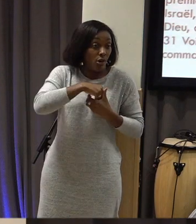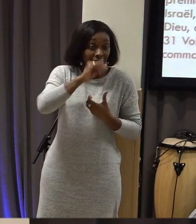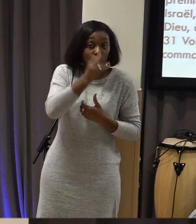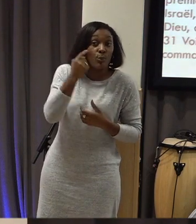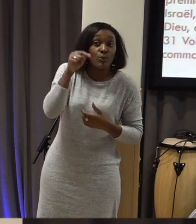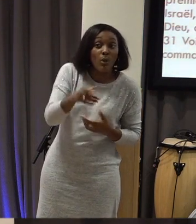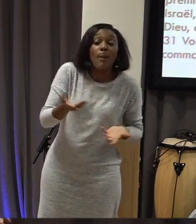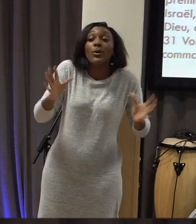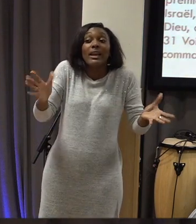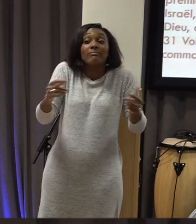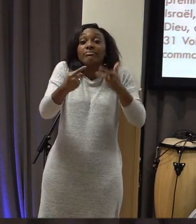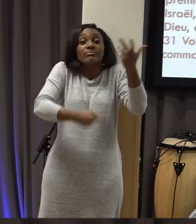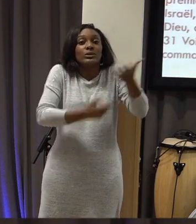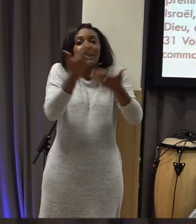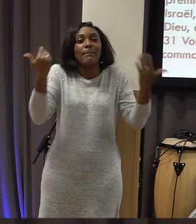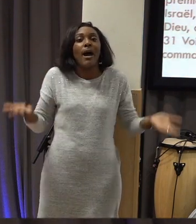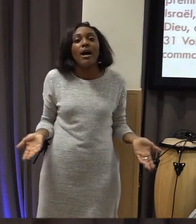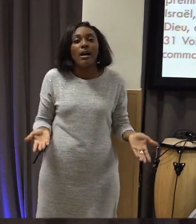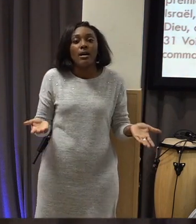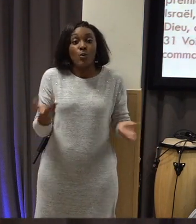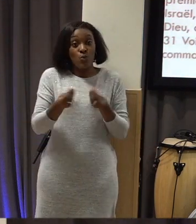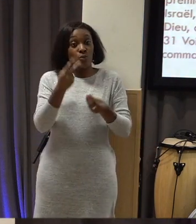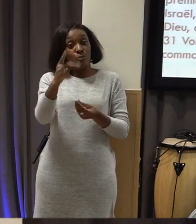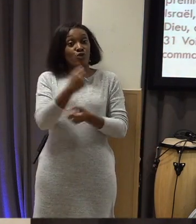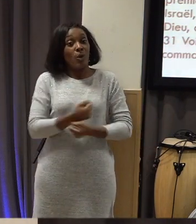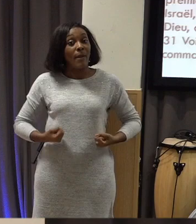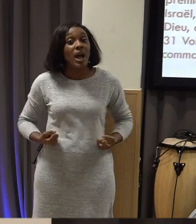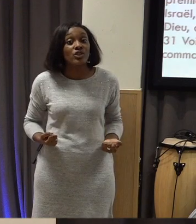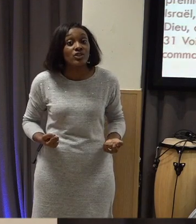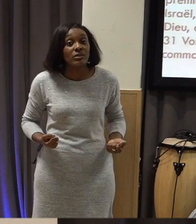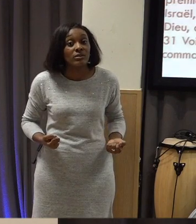Mais je vais déplacer le truc. Est-ce que ton chômage est une idole pour toi?